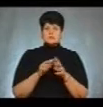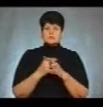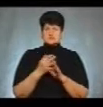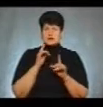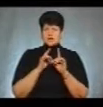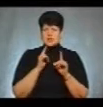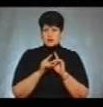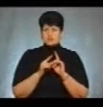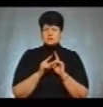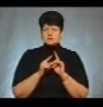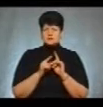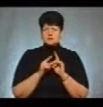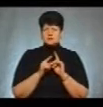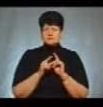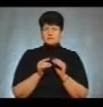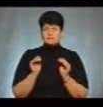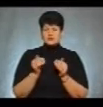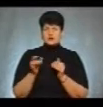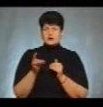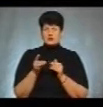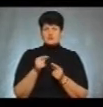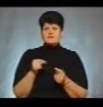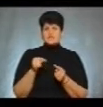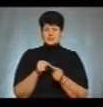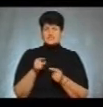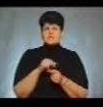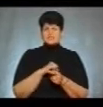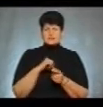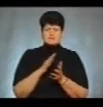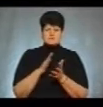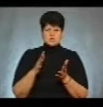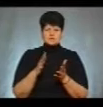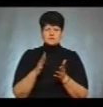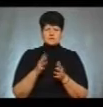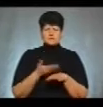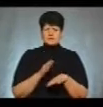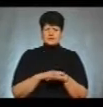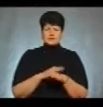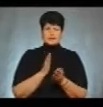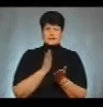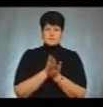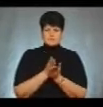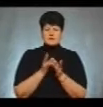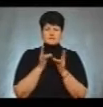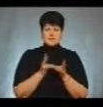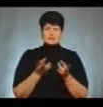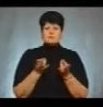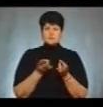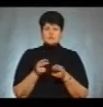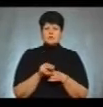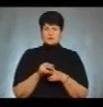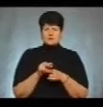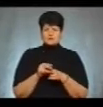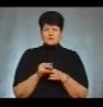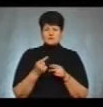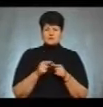це в межах району визначали ті самі більш критичні напрямки аварійні, які потрібні ремонтувати в